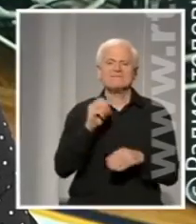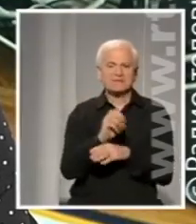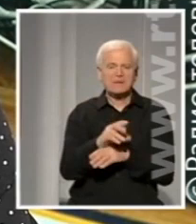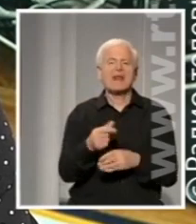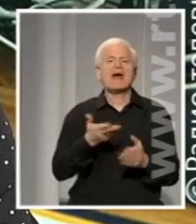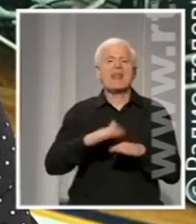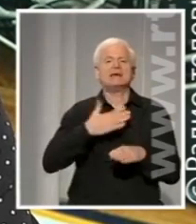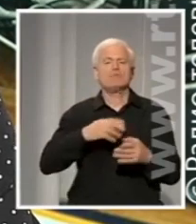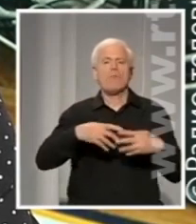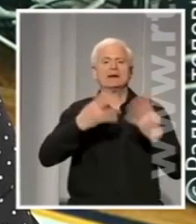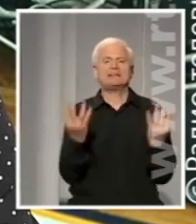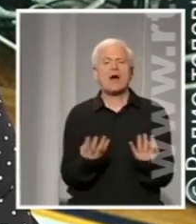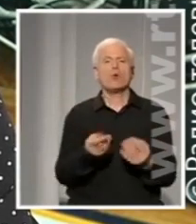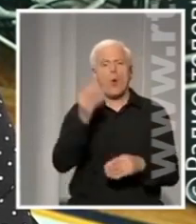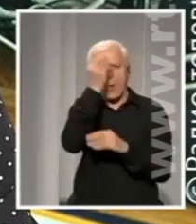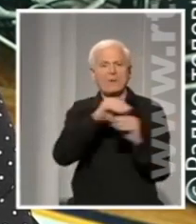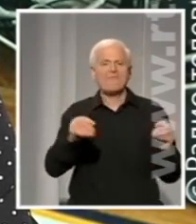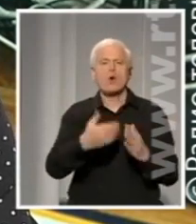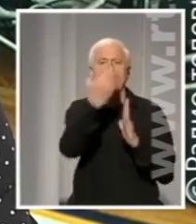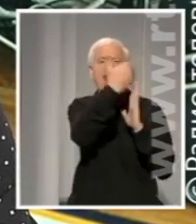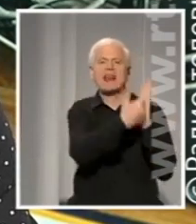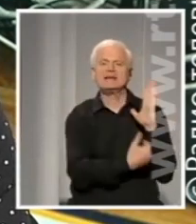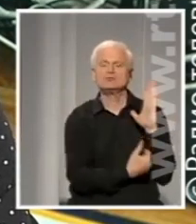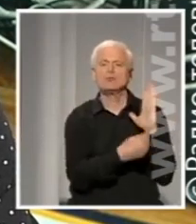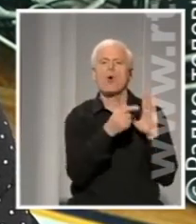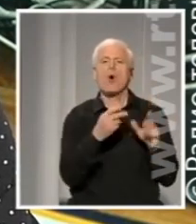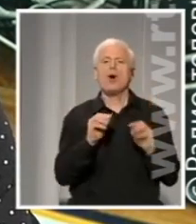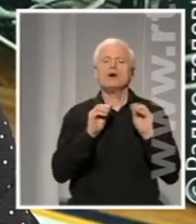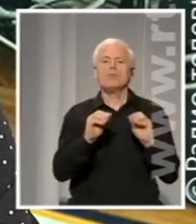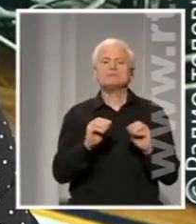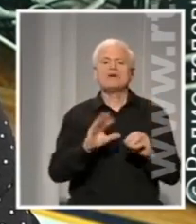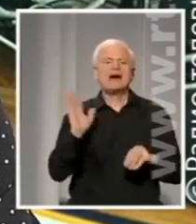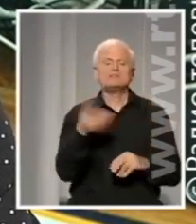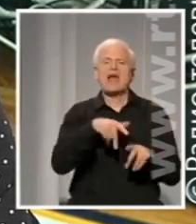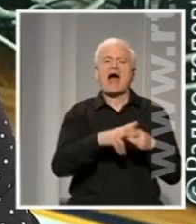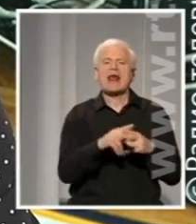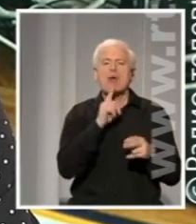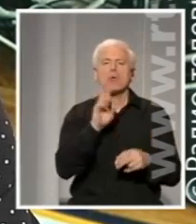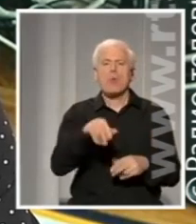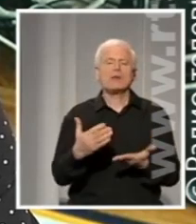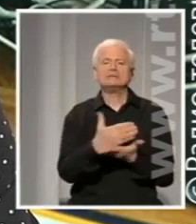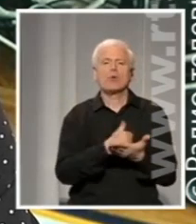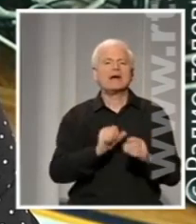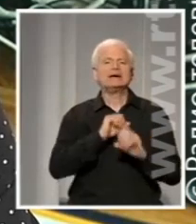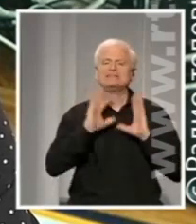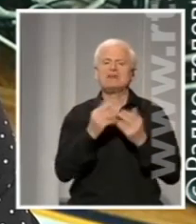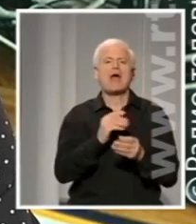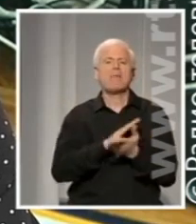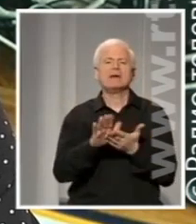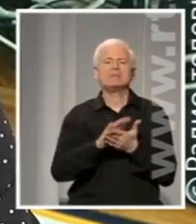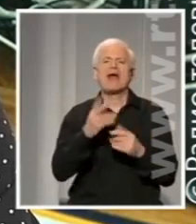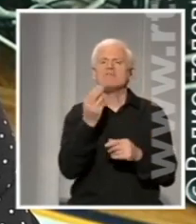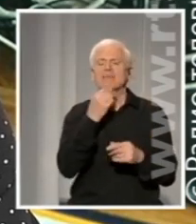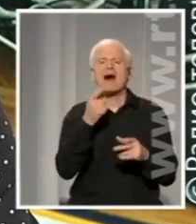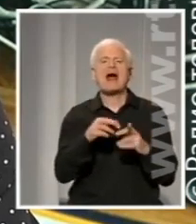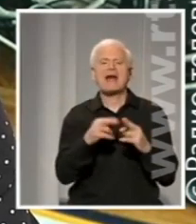svom sajtu objavio listu uputstava svih alata koji mogu da se koriste, svih besplatnih web alata koji nastavnici